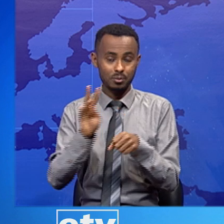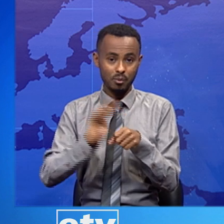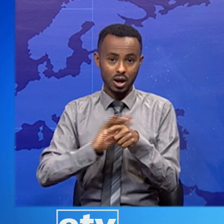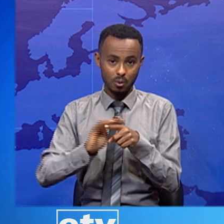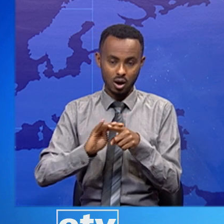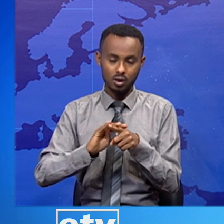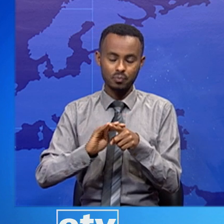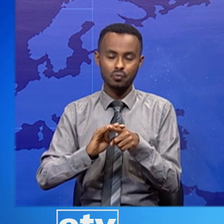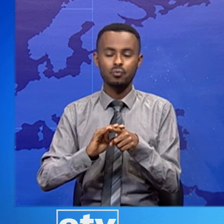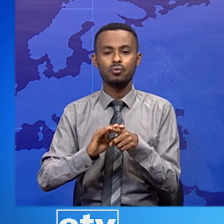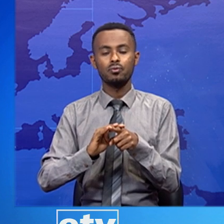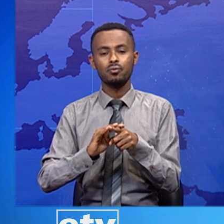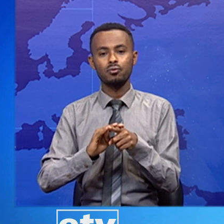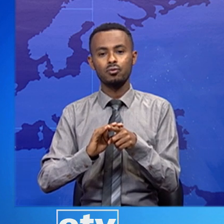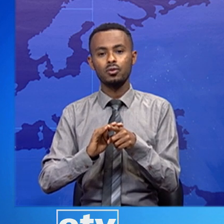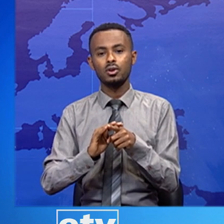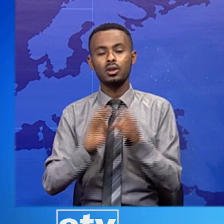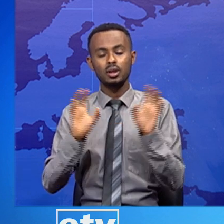አንስቶ የሚሰራ የፊልም ባለሙያ